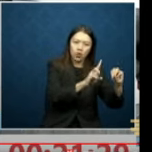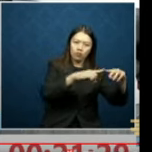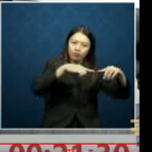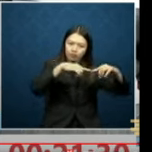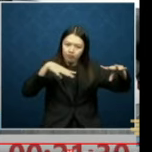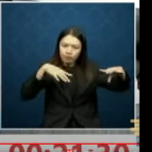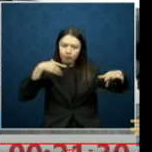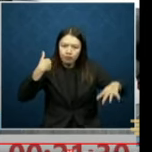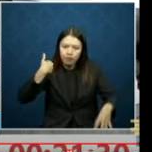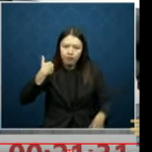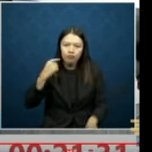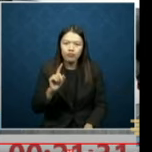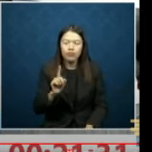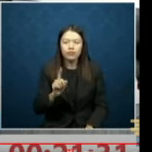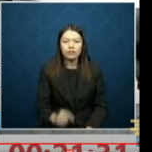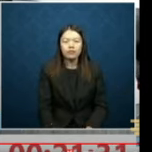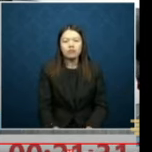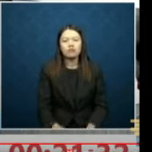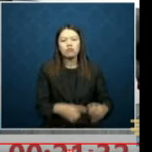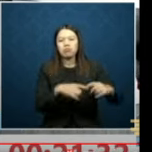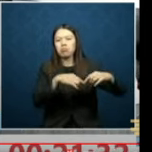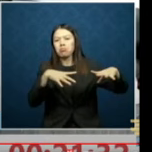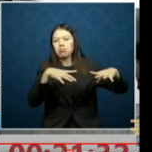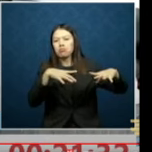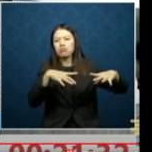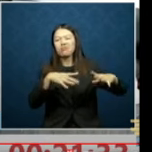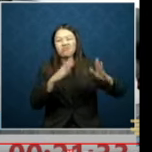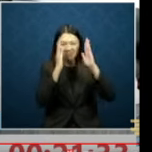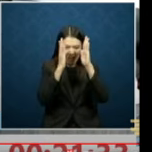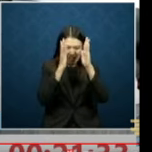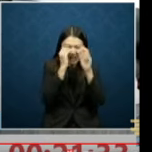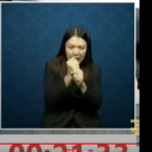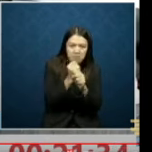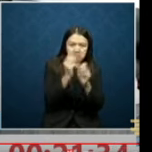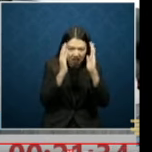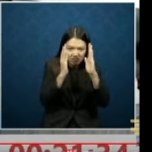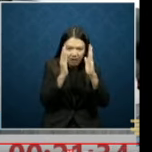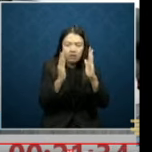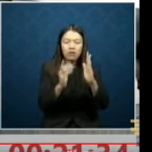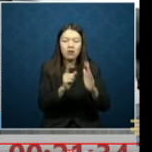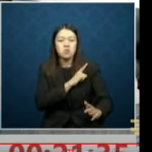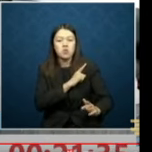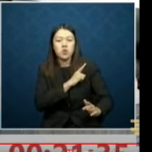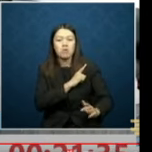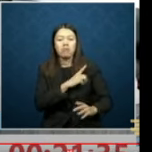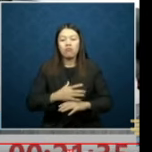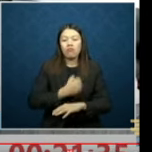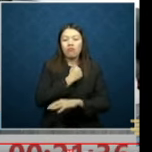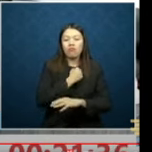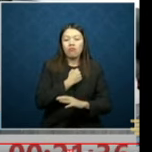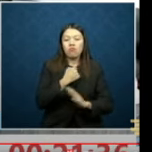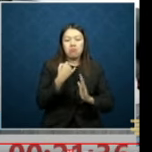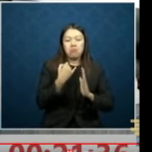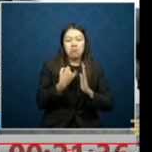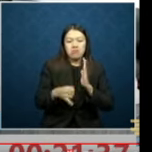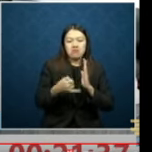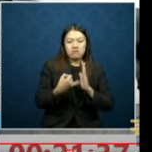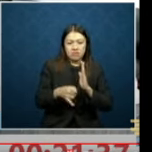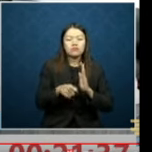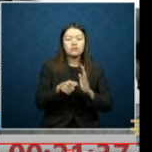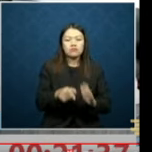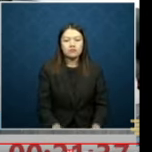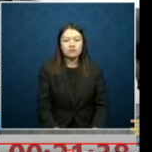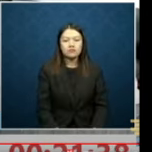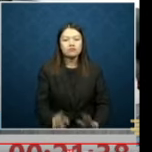ไม่ถ้าขัดมันก็เป็นการจงใจปฏิบัติหน้าที่หรือใช้อำนาจขัดต่อบทบัญญัติของรัฐธรรมนูญ